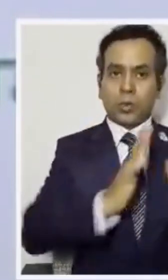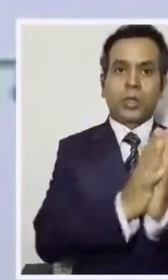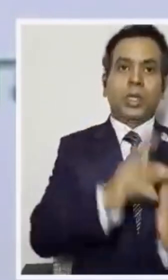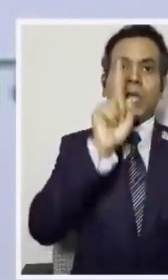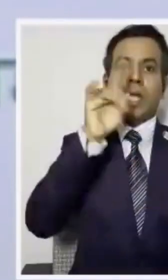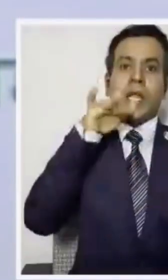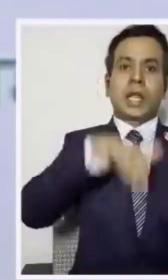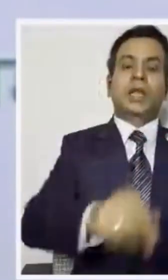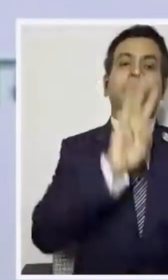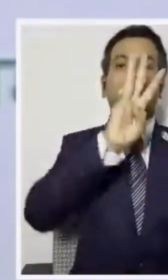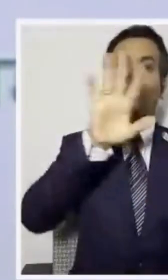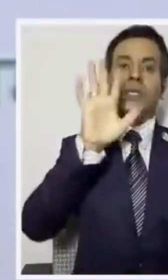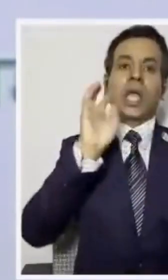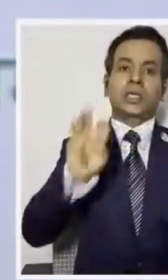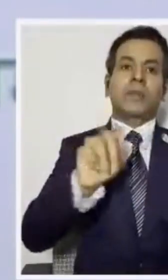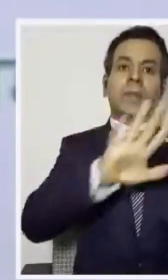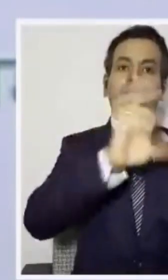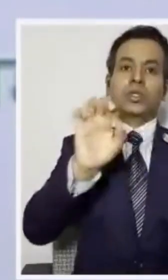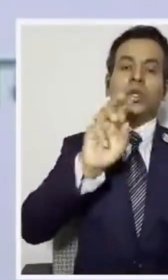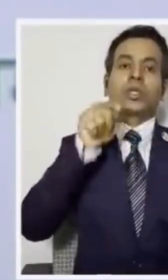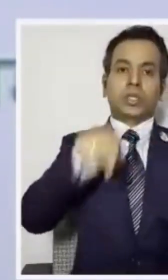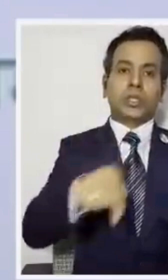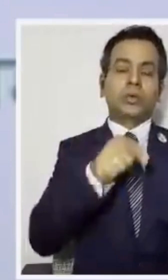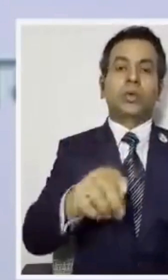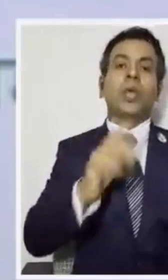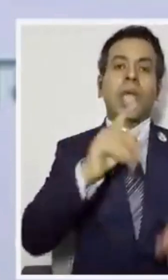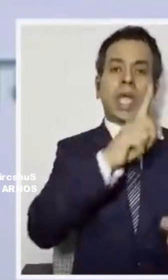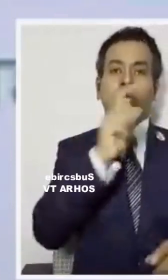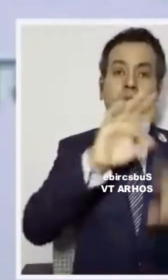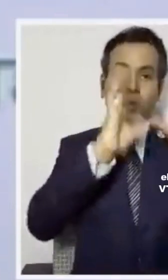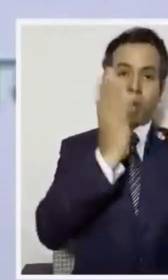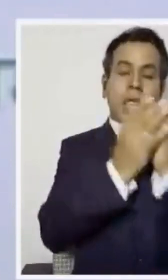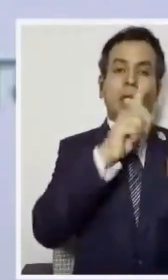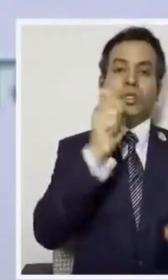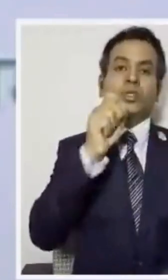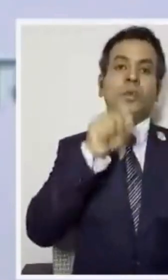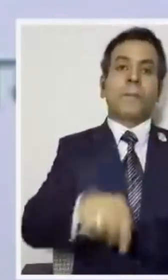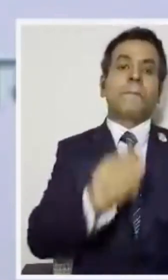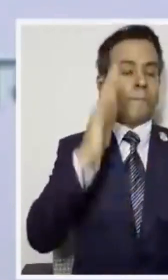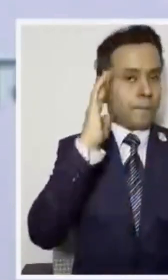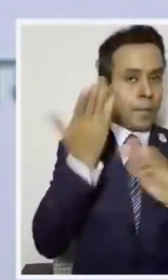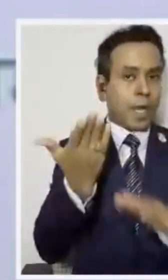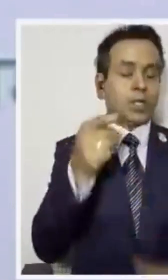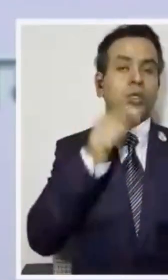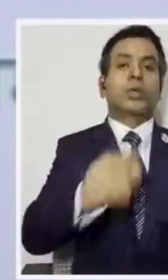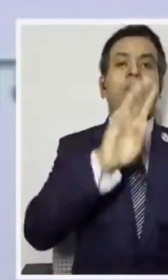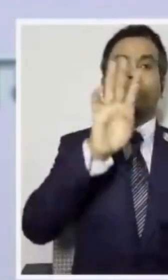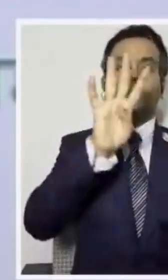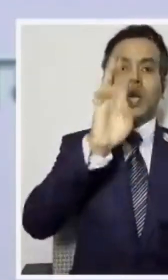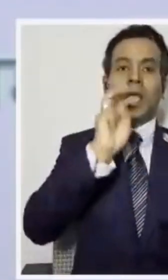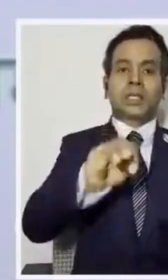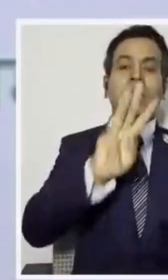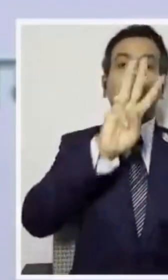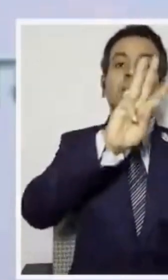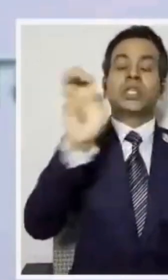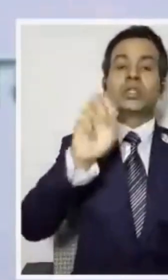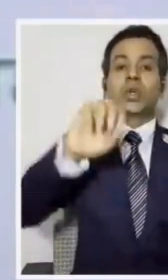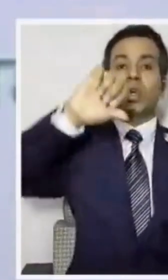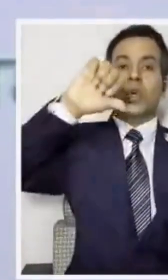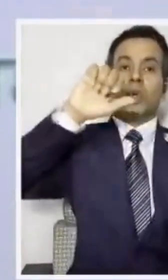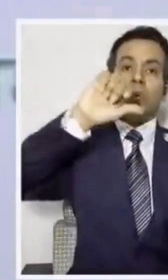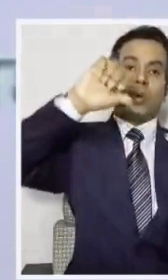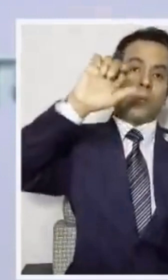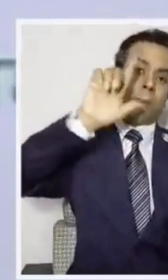পর্যন্ত 4,351 জন। বিশ্ব পরিস্থিতি, 24 ঘন্টায় 1,12,000 জন শনাক্ত